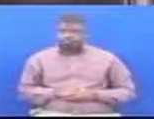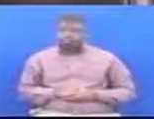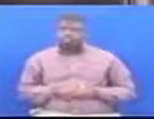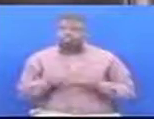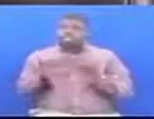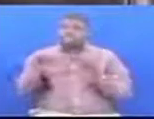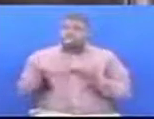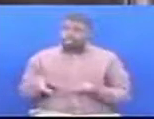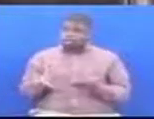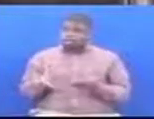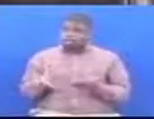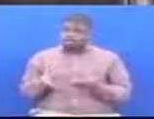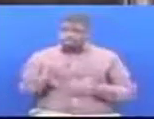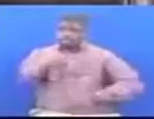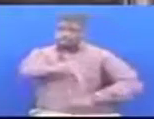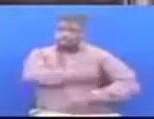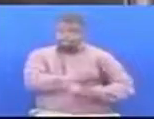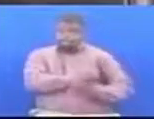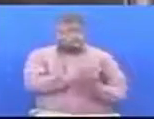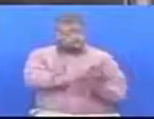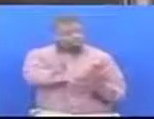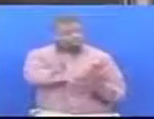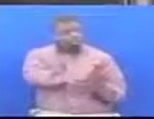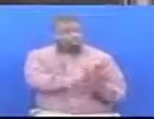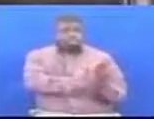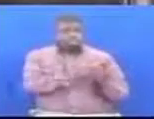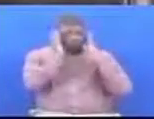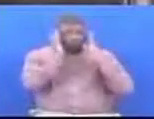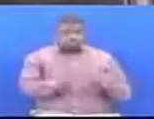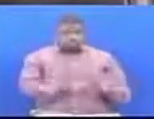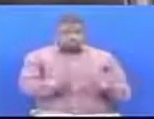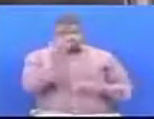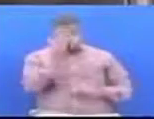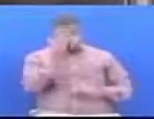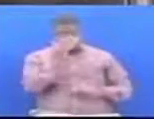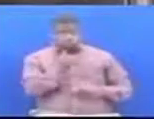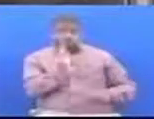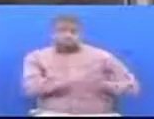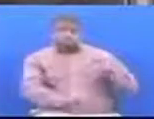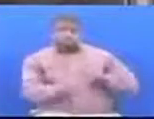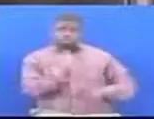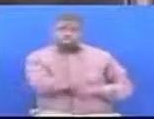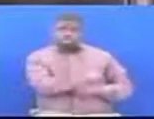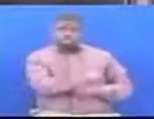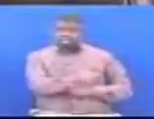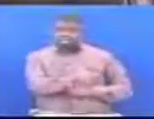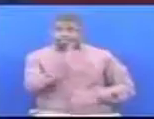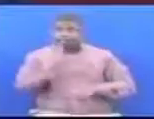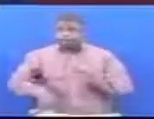Hapa Mheshimiwa Mkapa alipomwandikia barua ya kutambua mchango wake katika mapambano dhidi ya rushwa